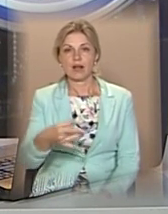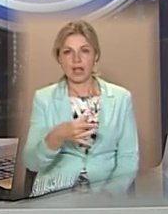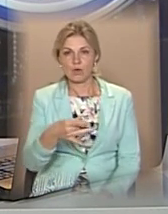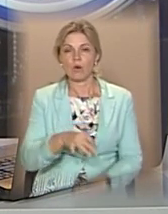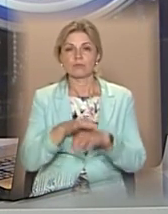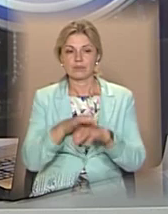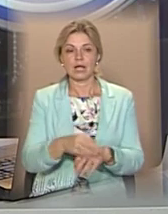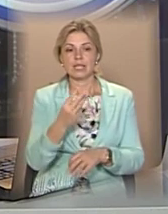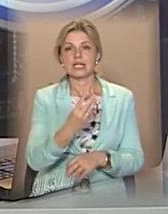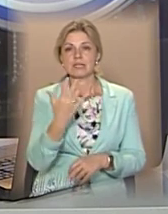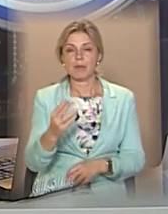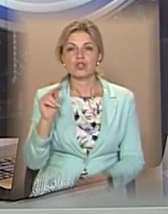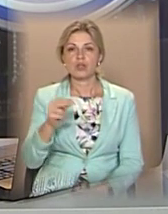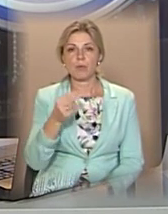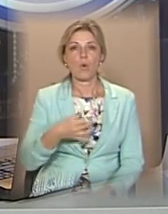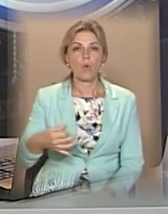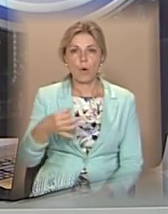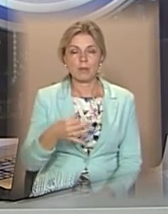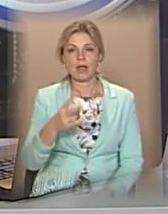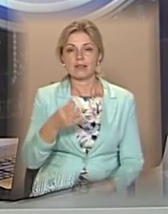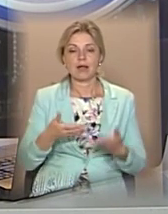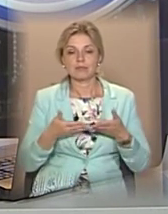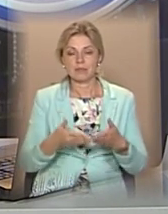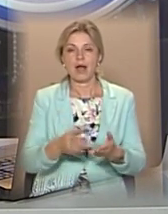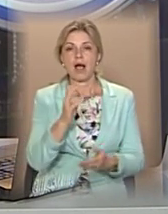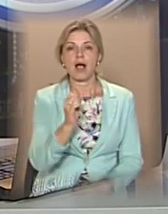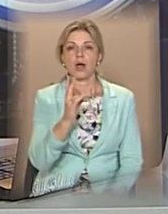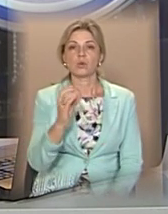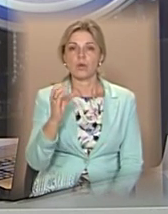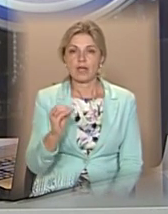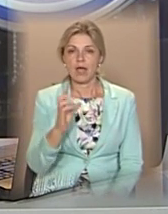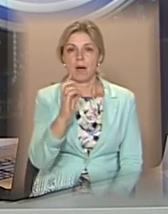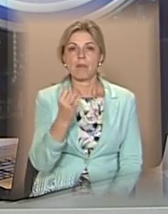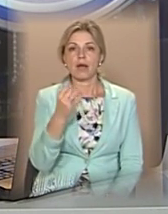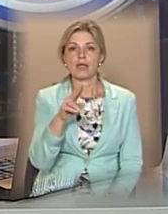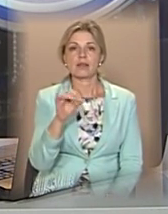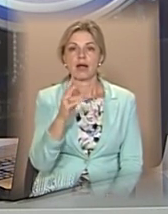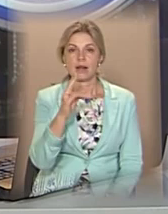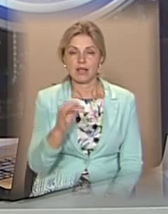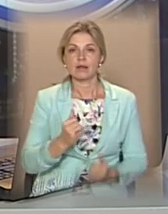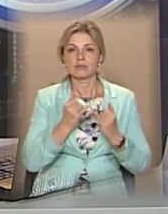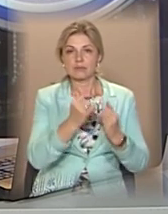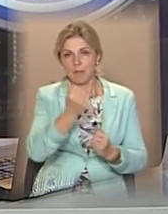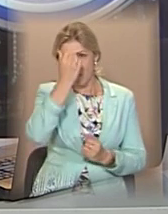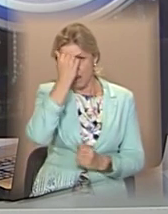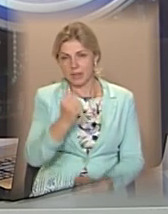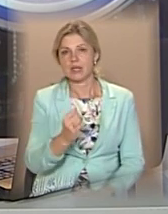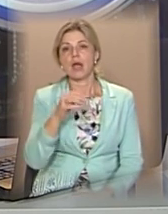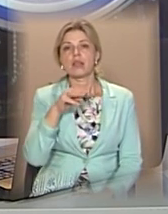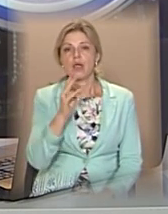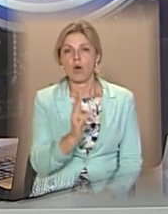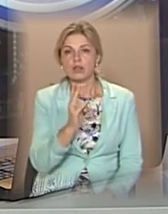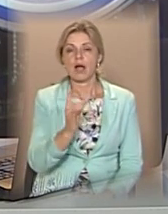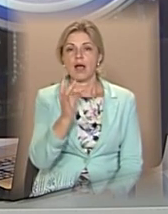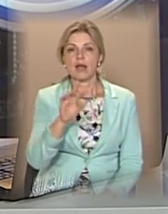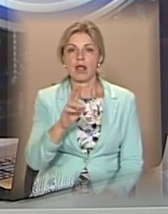35-й відкритий чемпіонат області з веслування на байдарках та каноє пам'яті Миколи Рябошапки. На змагання з'їхалися команди